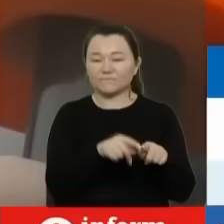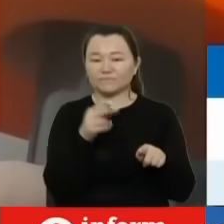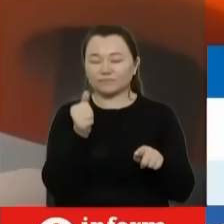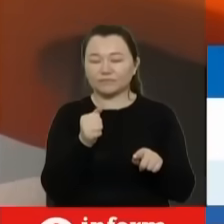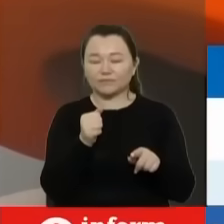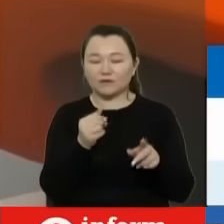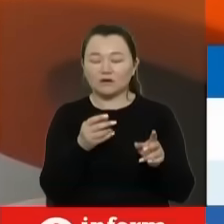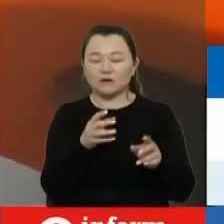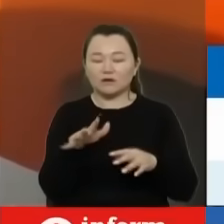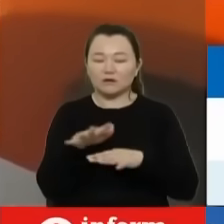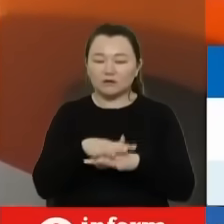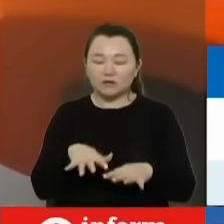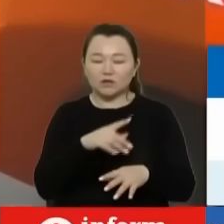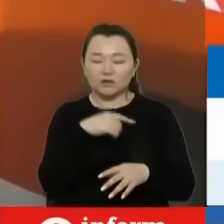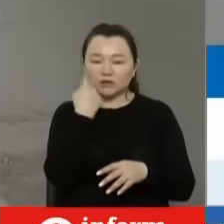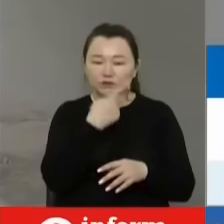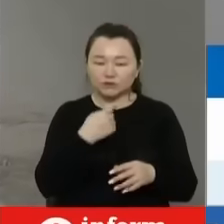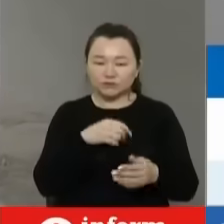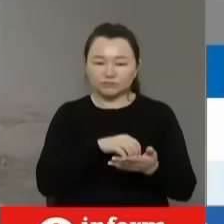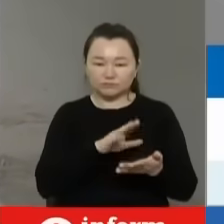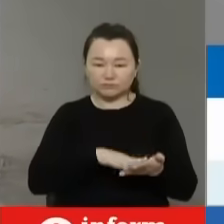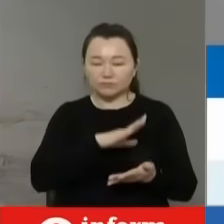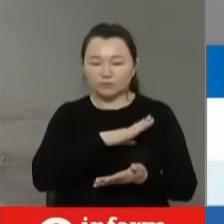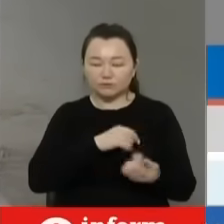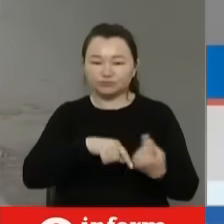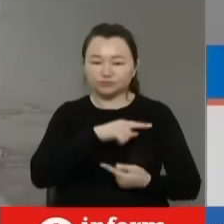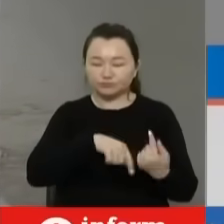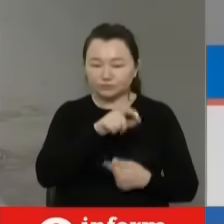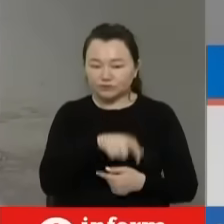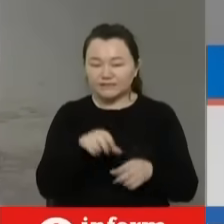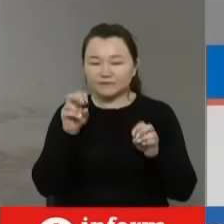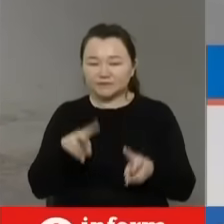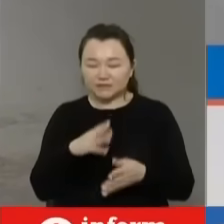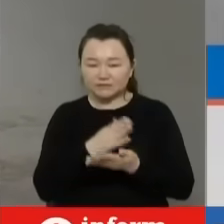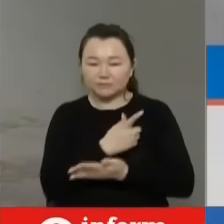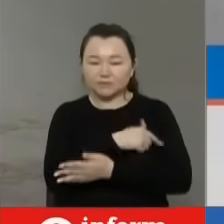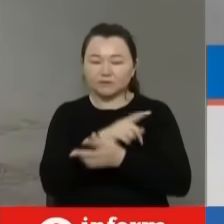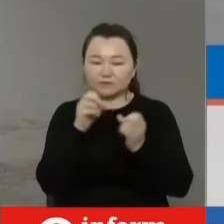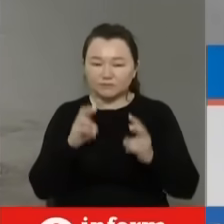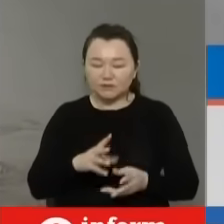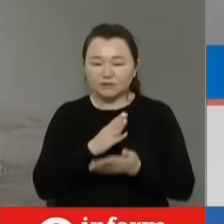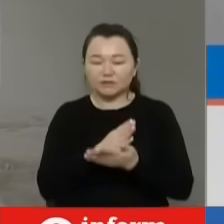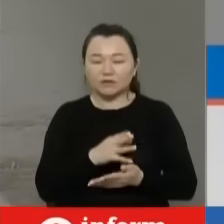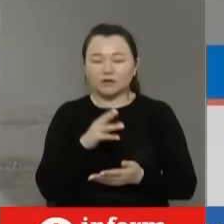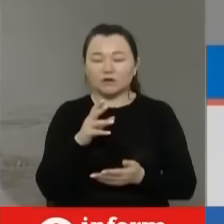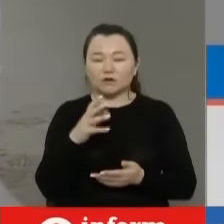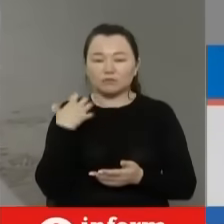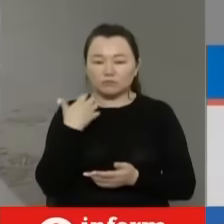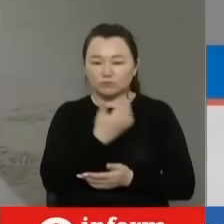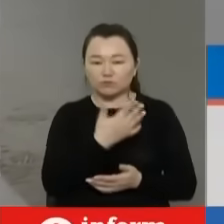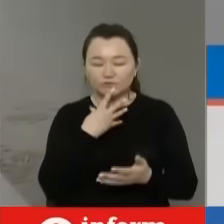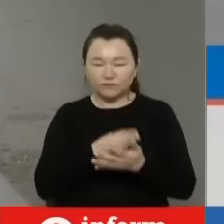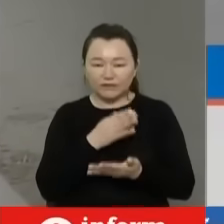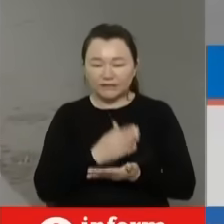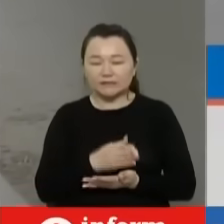қалай болады? Оның жеке кәсіп ретінде тіркелген. Жер отырғандар ғой, специалистер бар, ветинспекция бар, бөлімнің басшысы бар. Біз